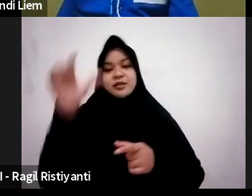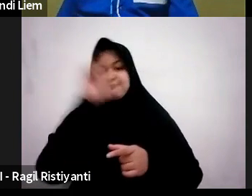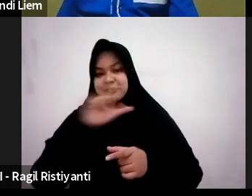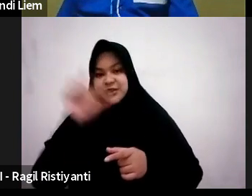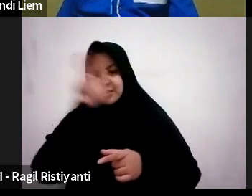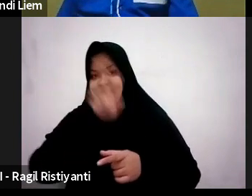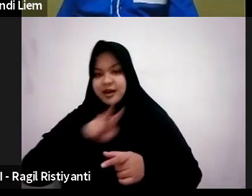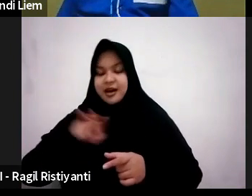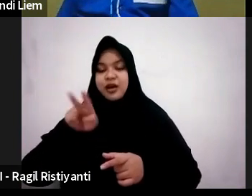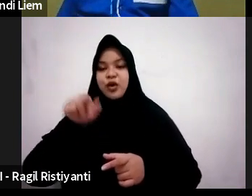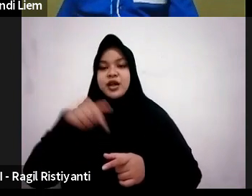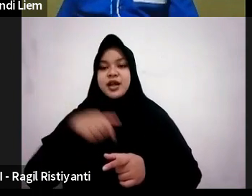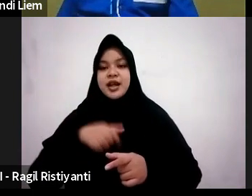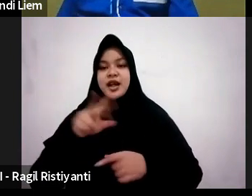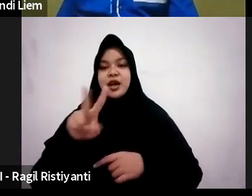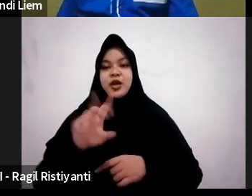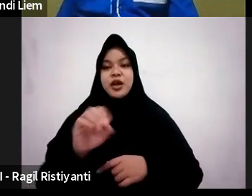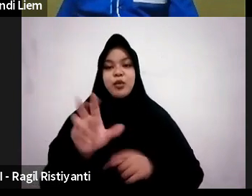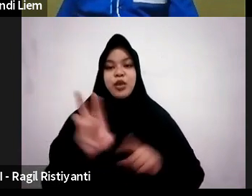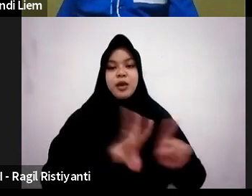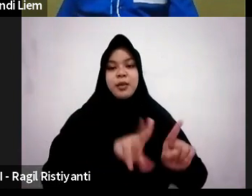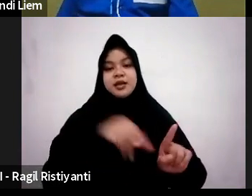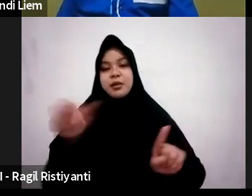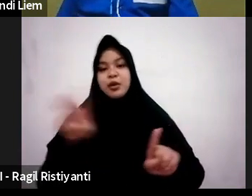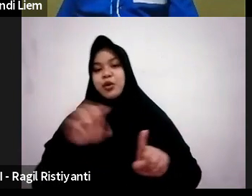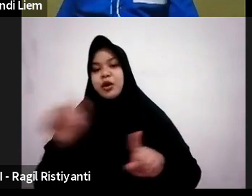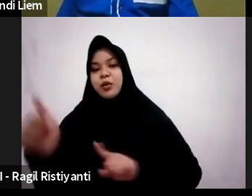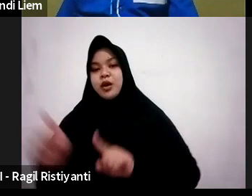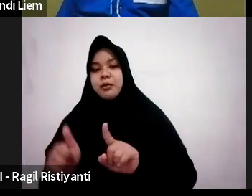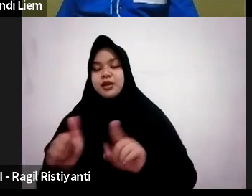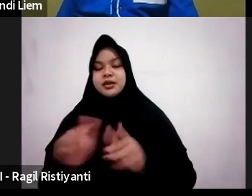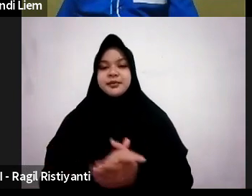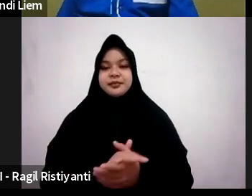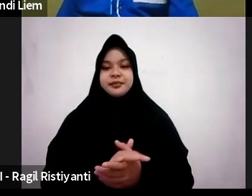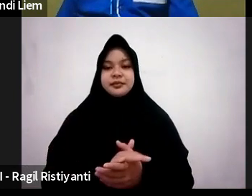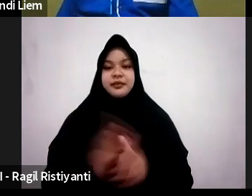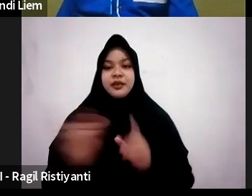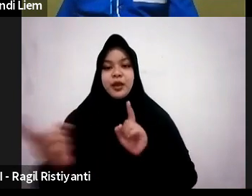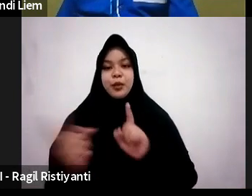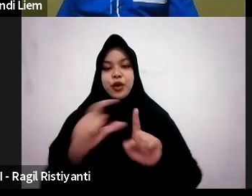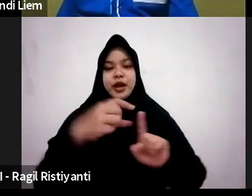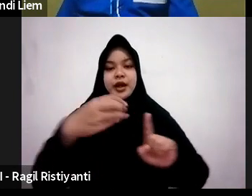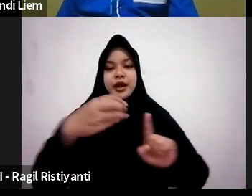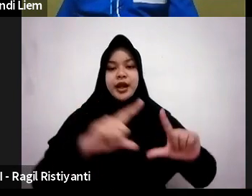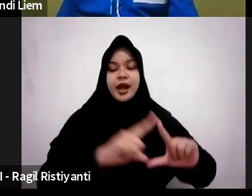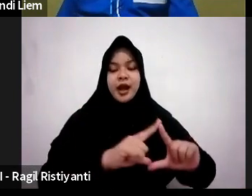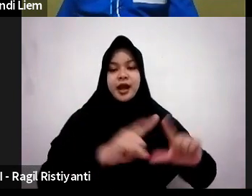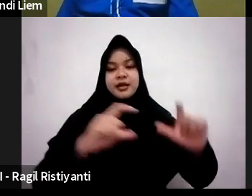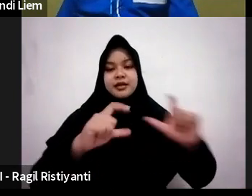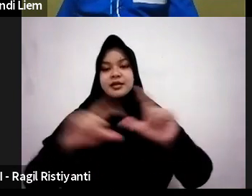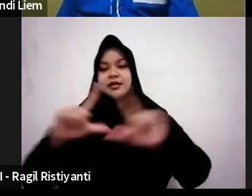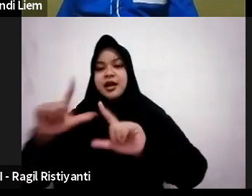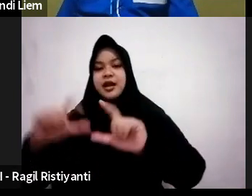ciptakan tadi 2013-2016 bertemu dengan ibu Dea Salsa kemudian tebu Arya